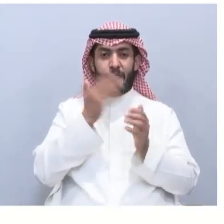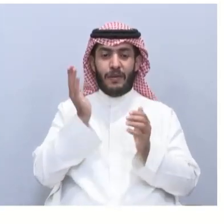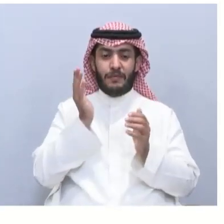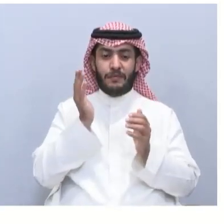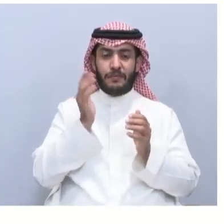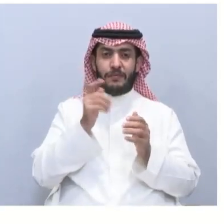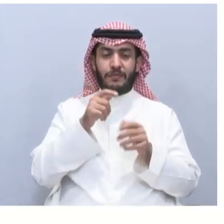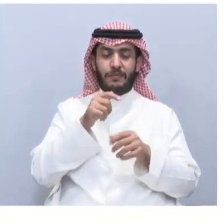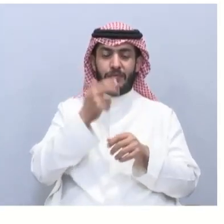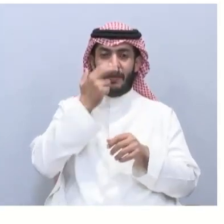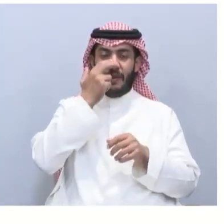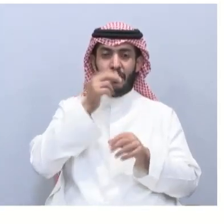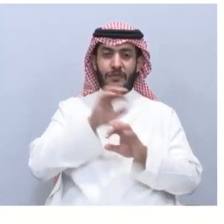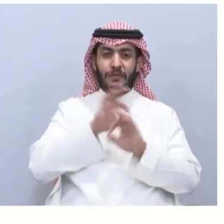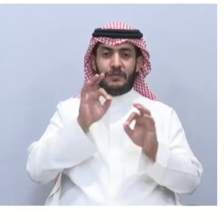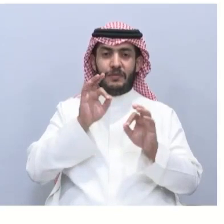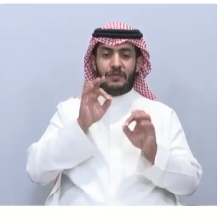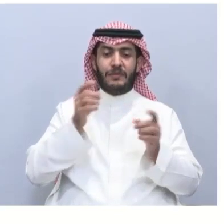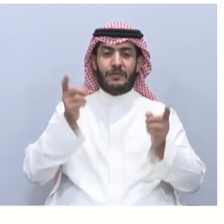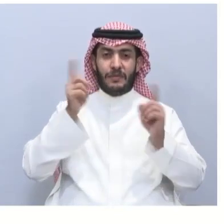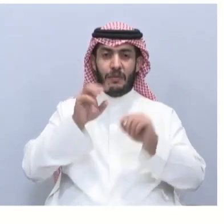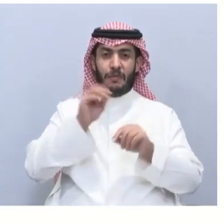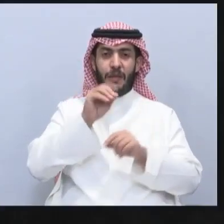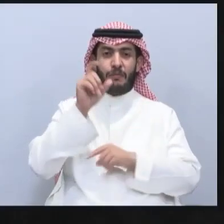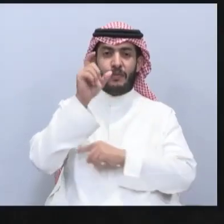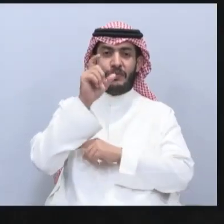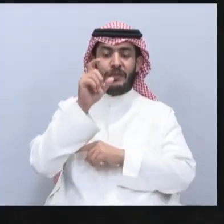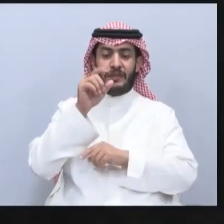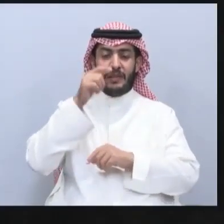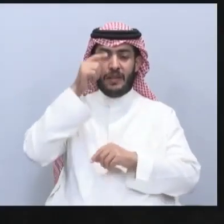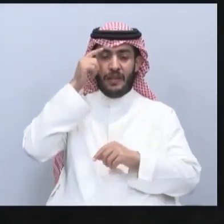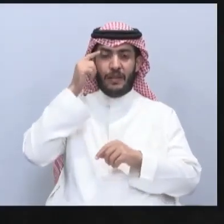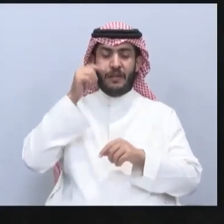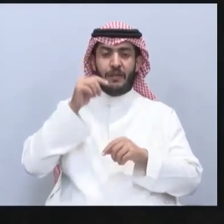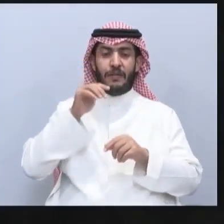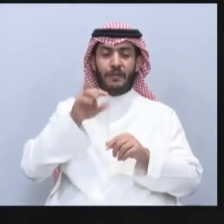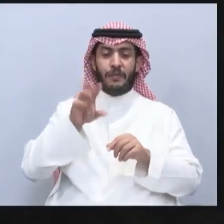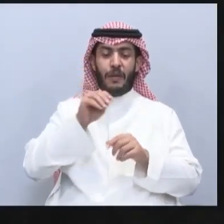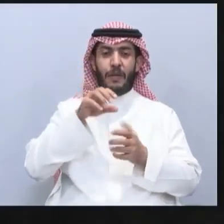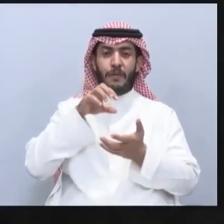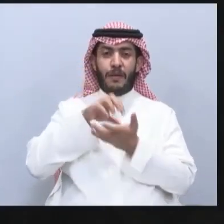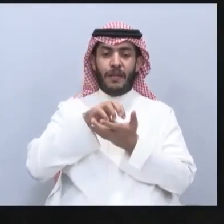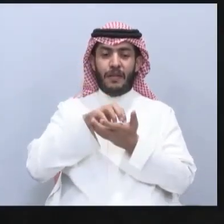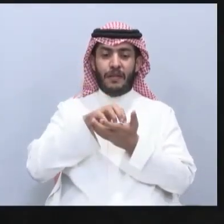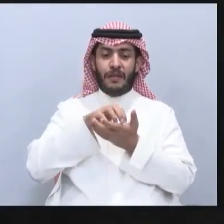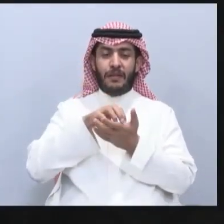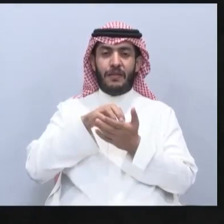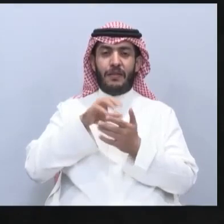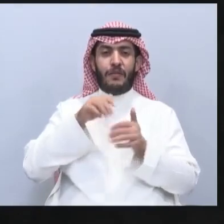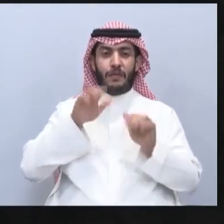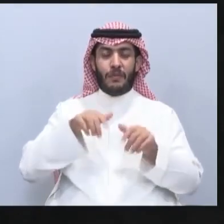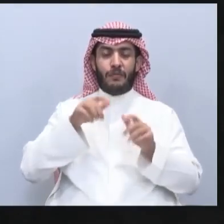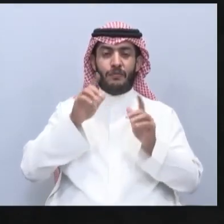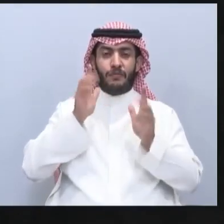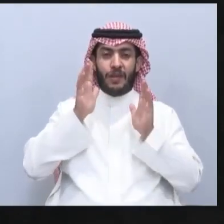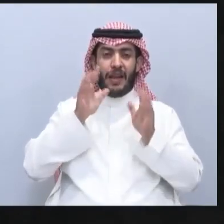في ذلك الوقت كان متيسر والى الان موجود بعض المصليات في بلادنا في بعض المناطق وبعض الاحياء توجد